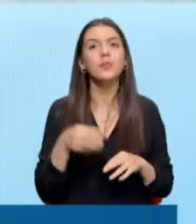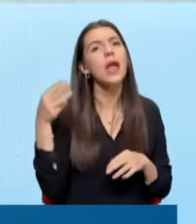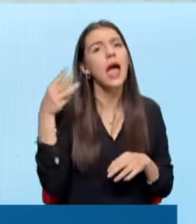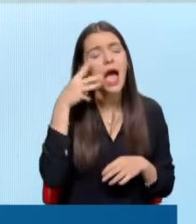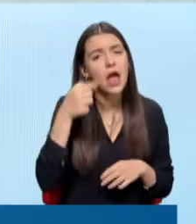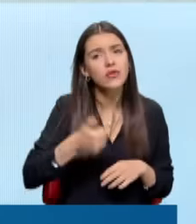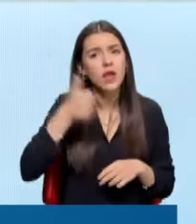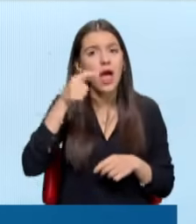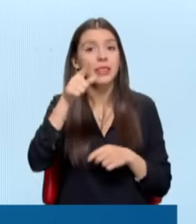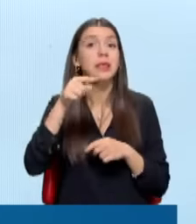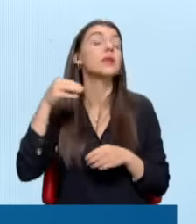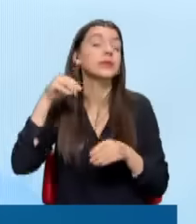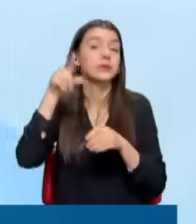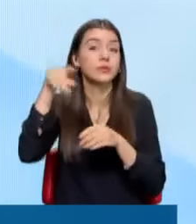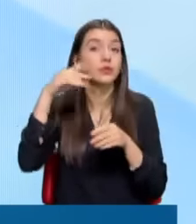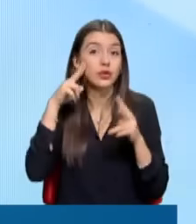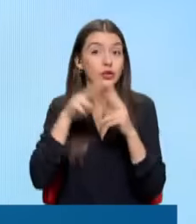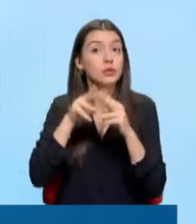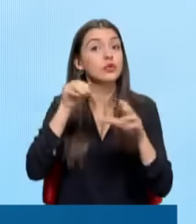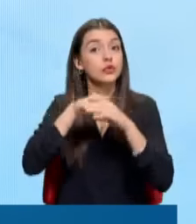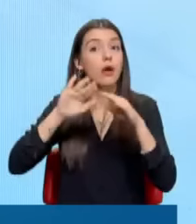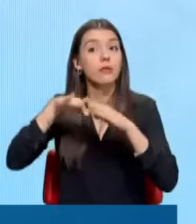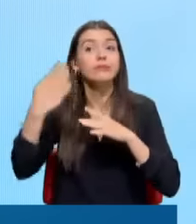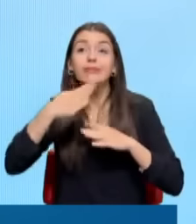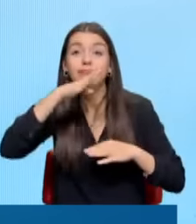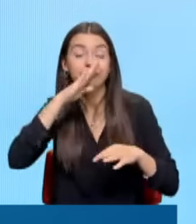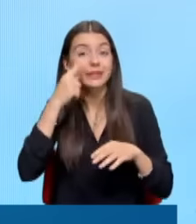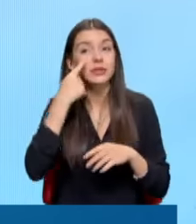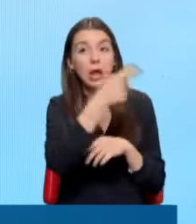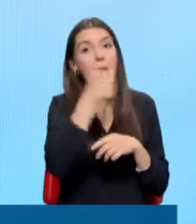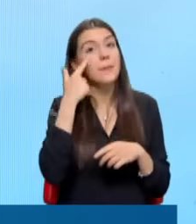ardından Mısır Dışişleri Bakanı Şükri'yi kabul etti.